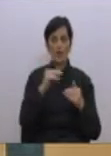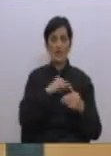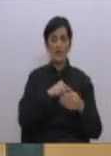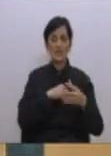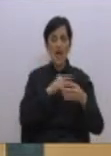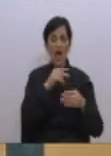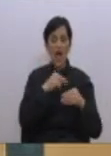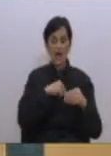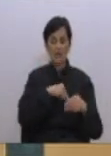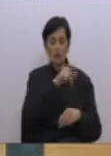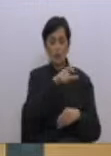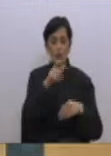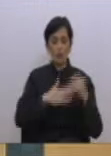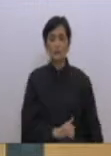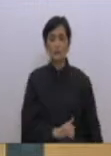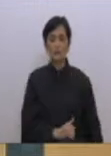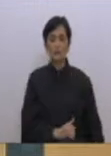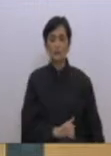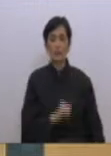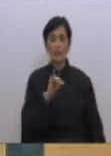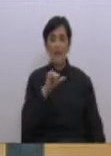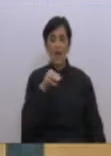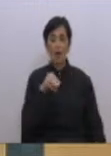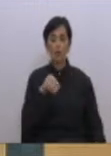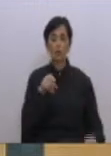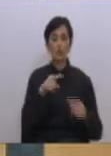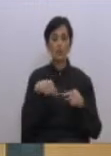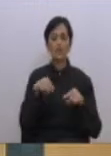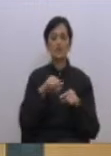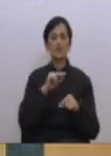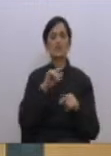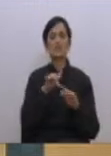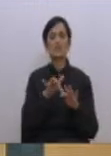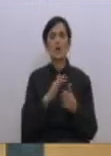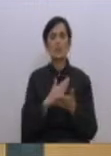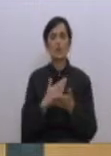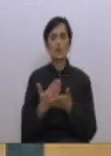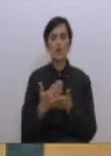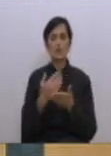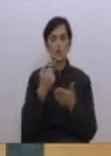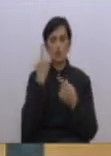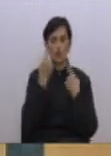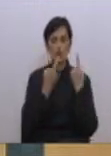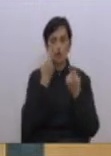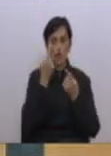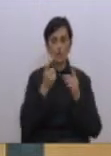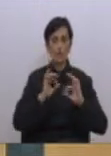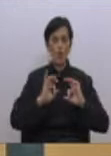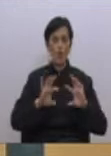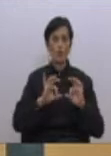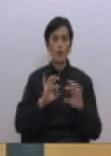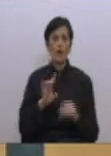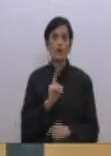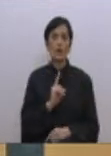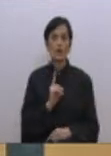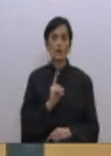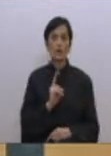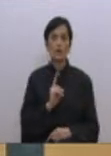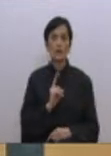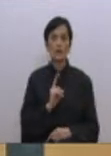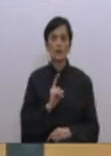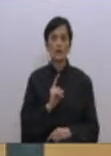თანამშრომელთა პროფესიული განვითარება. აუდიტორული საქმიანობის ნაწილში მოგაწვდით ინფორმაციას, რაც